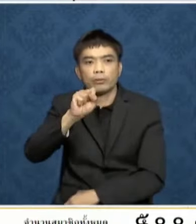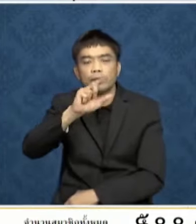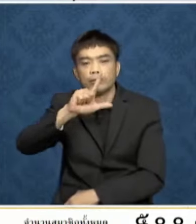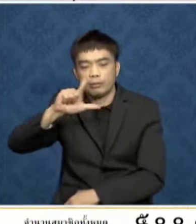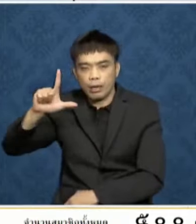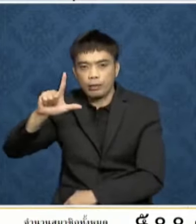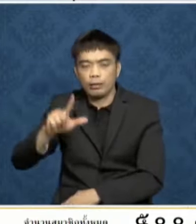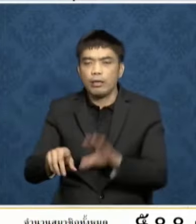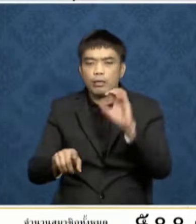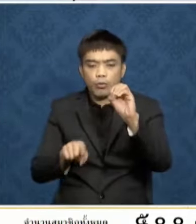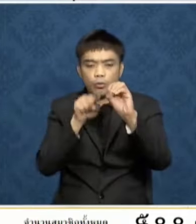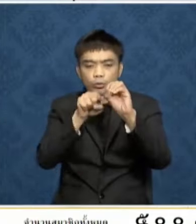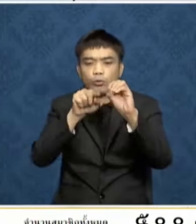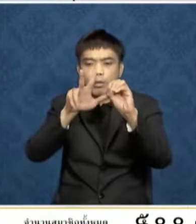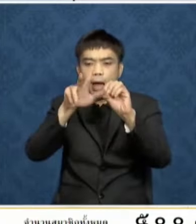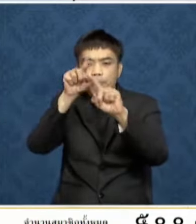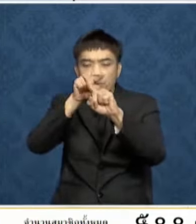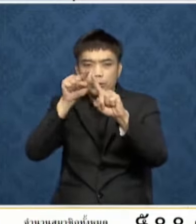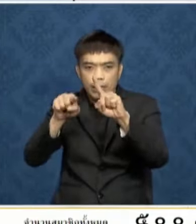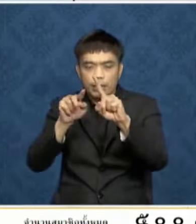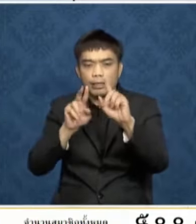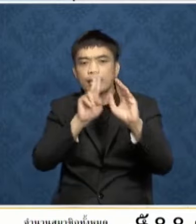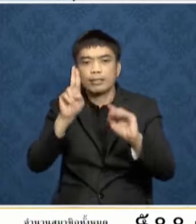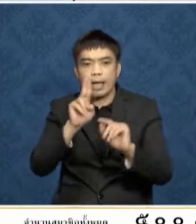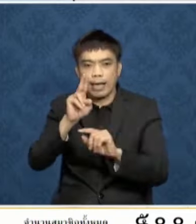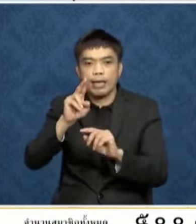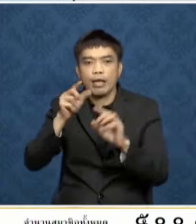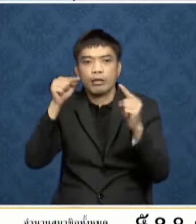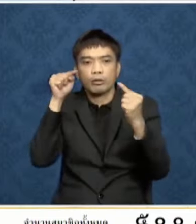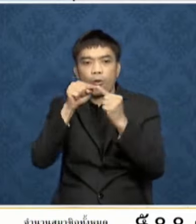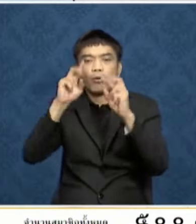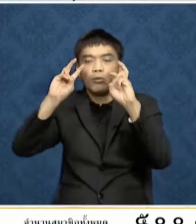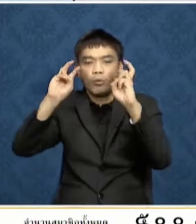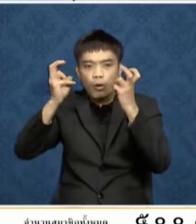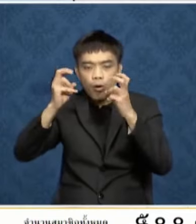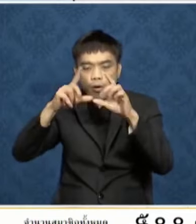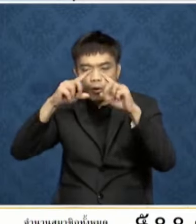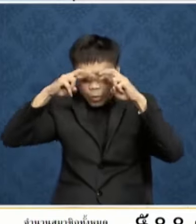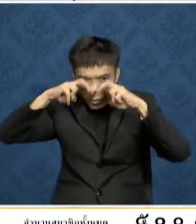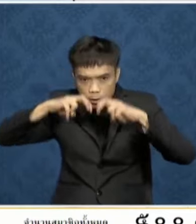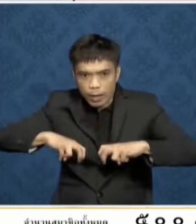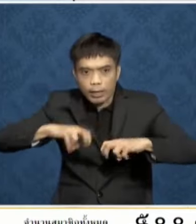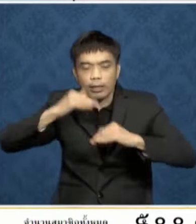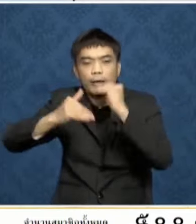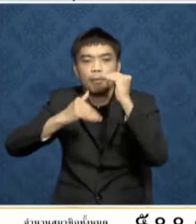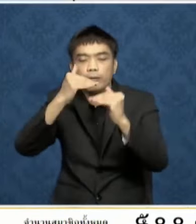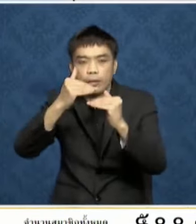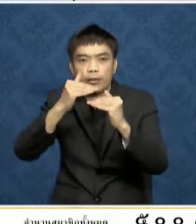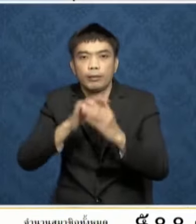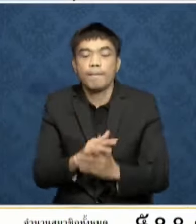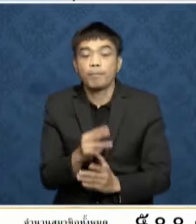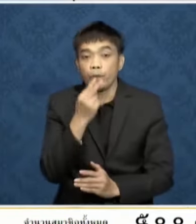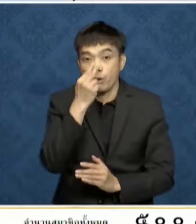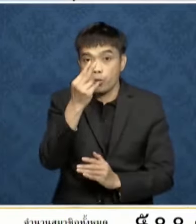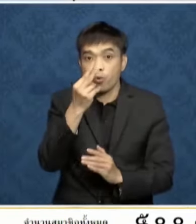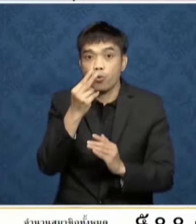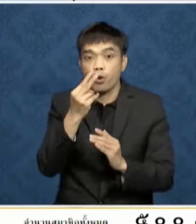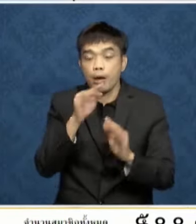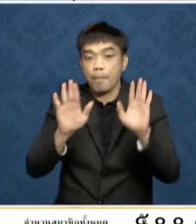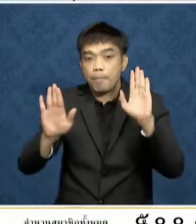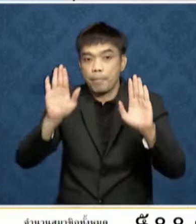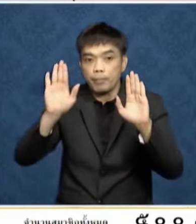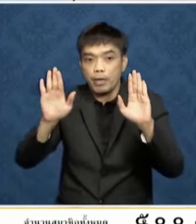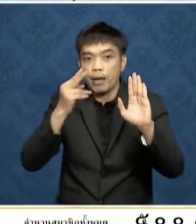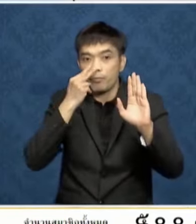มีเพียง 0.3% ที่ทุกใช้ไปเพอการวิจัยและพัฒนาหากเราลองเทีบตัวอย่าง IgAX ขอolasยาย